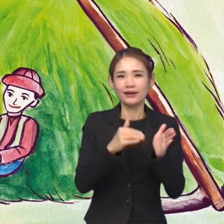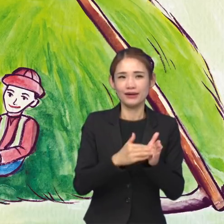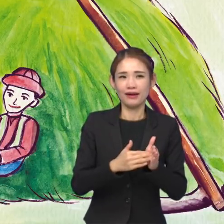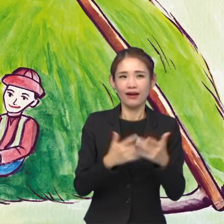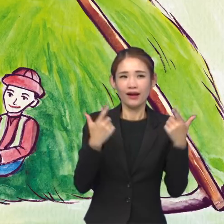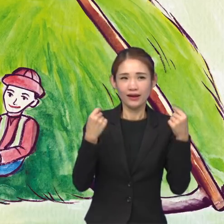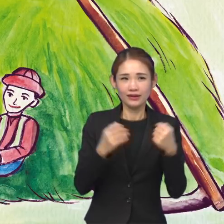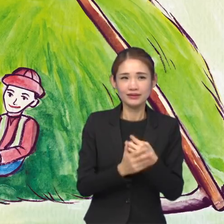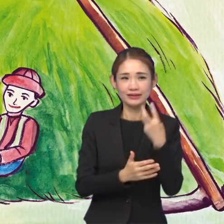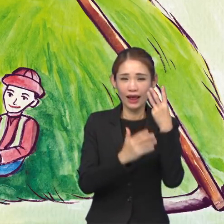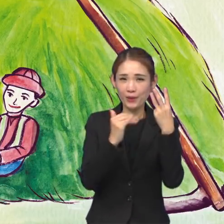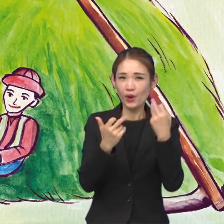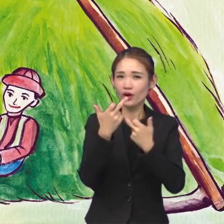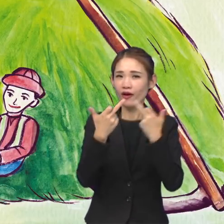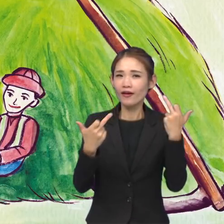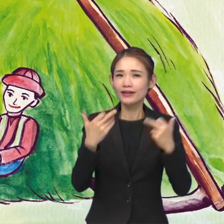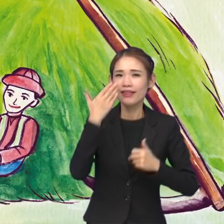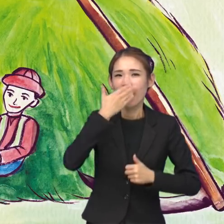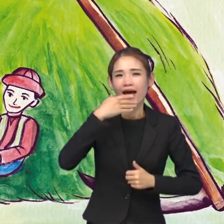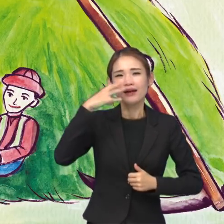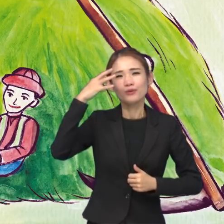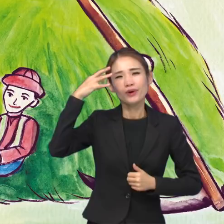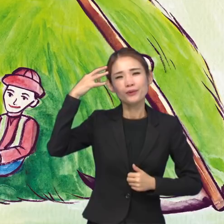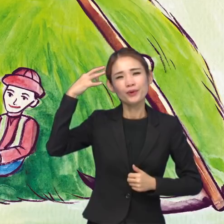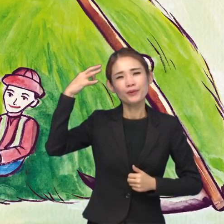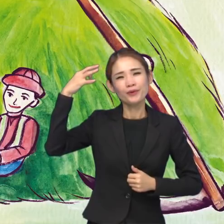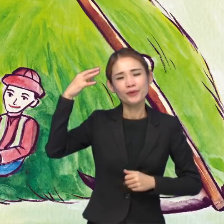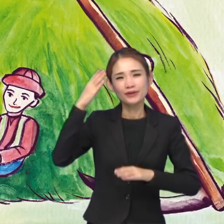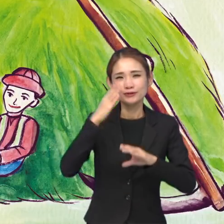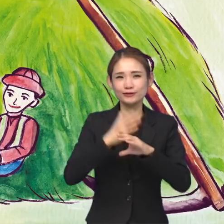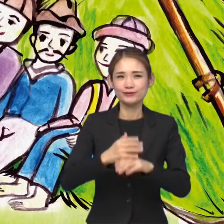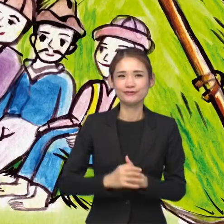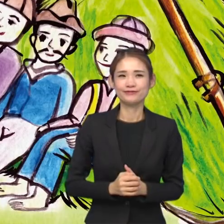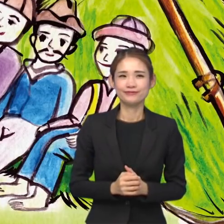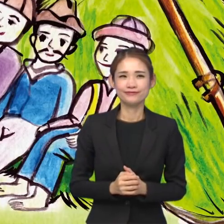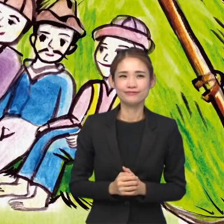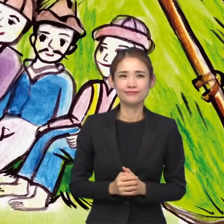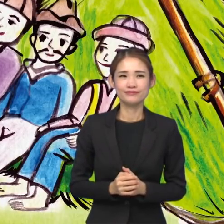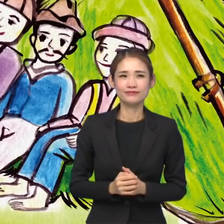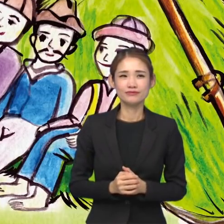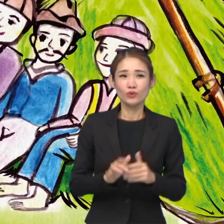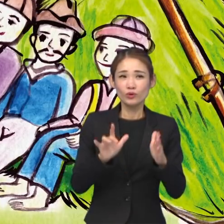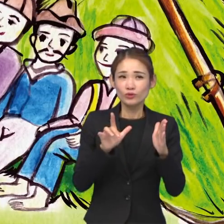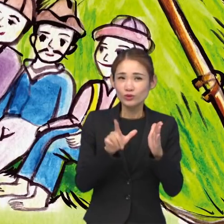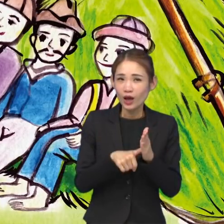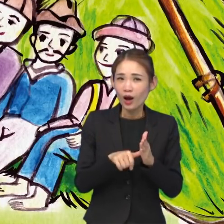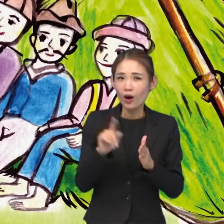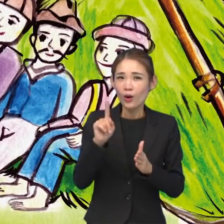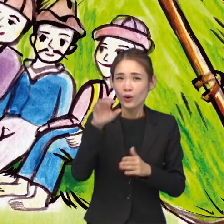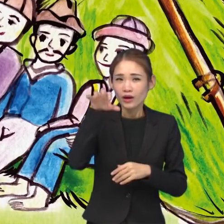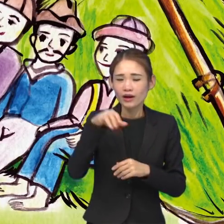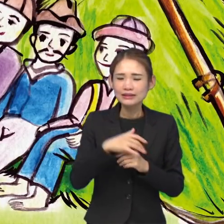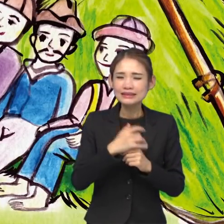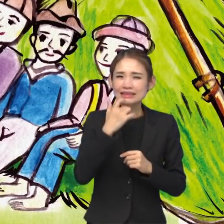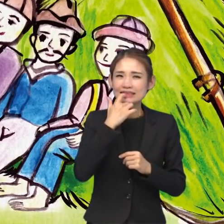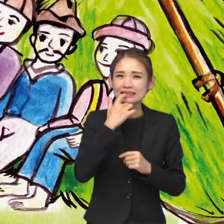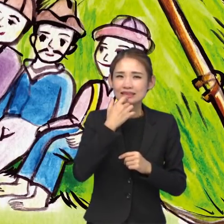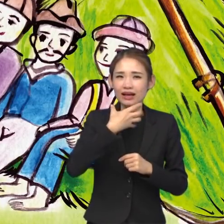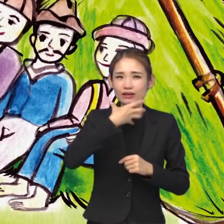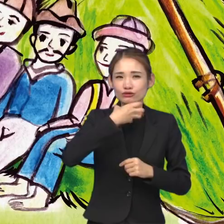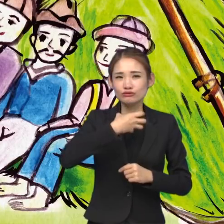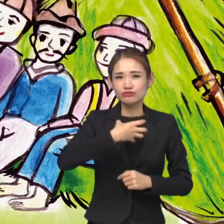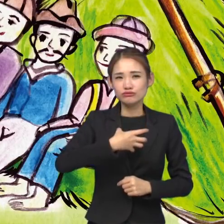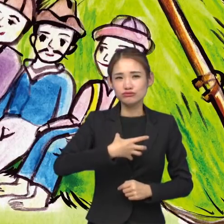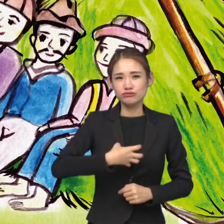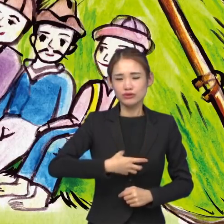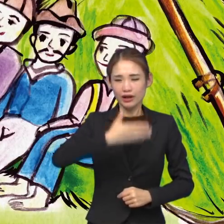이렇게 세 형제들은 달콤한 상상에 푹 빠져 있었어요 그때 어디선가 하야쿠 긴 수염을